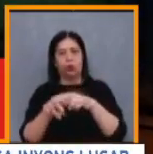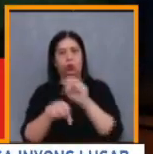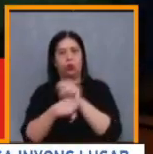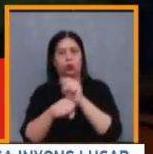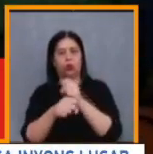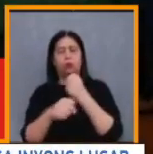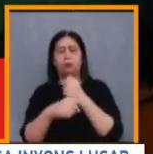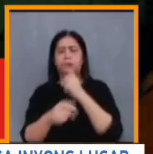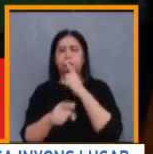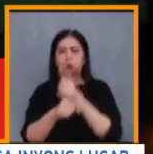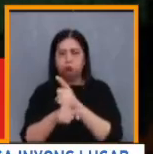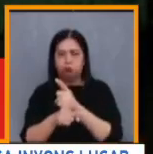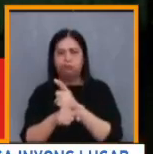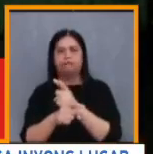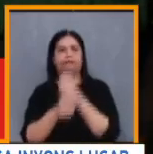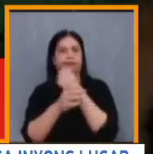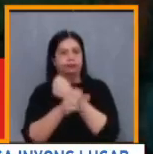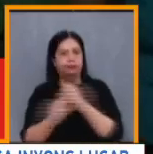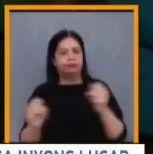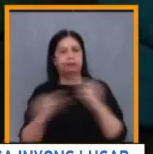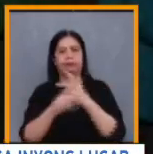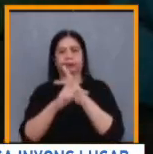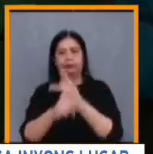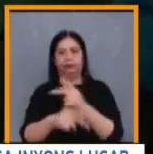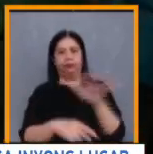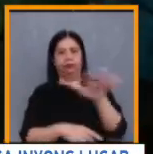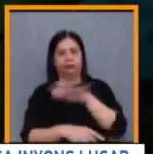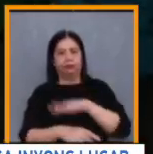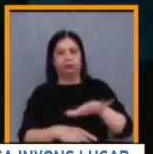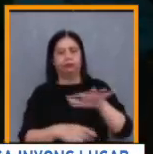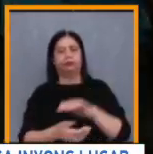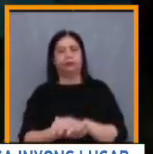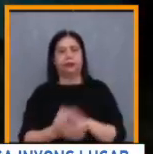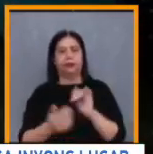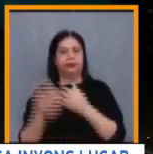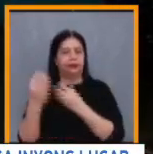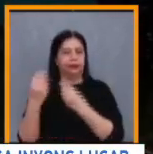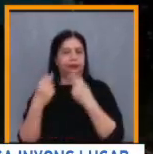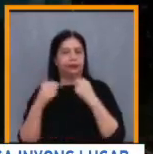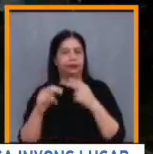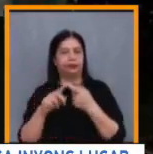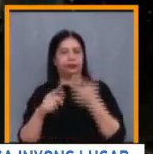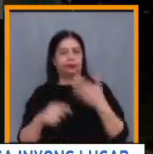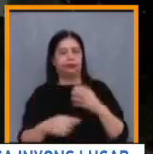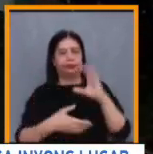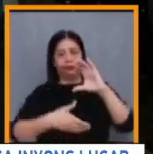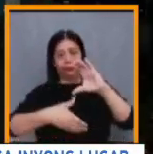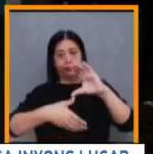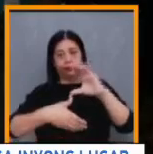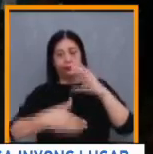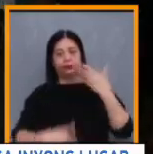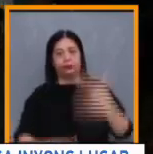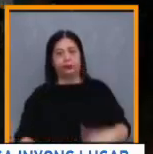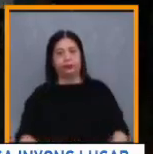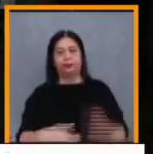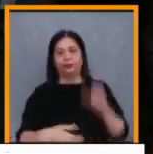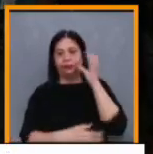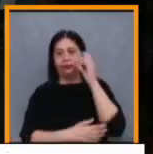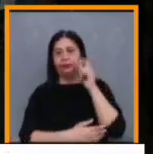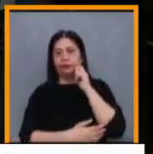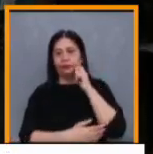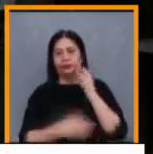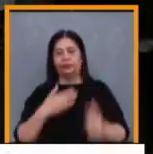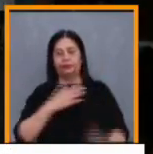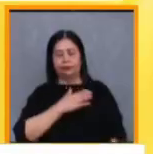ang kaligtasan at proteksyon ng lahat. Yan ang unang balita mula rito sa Caloocan City. Ako si Corinne Katibayan, buong puso para